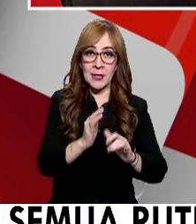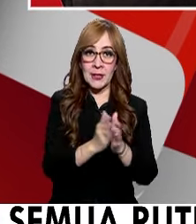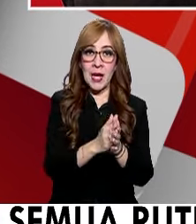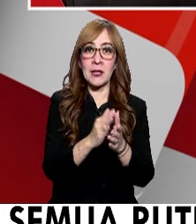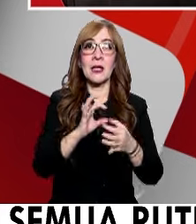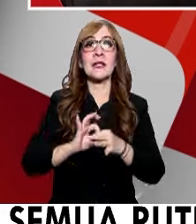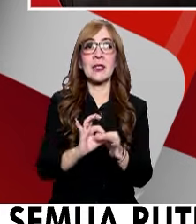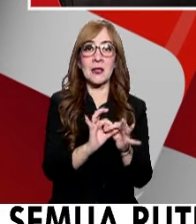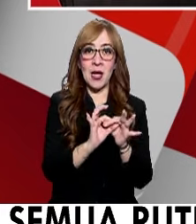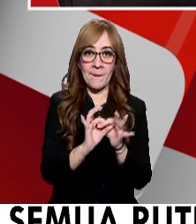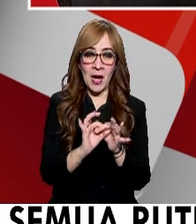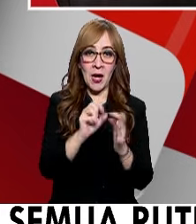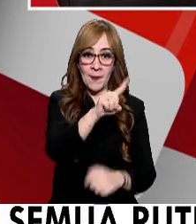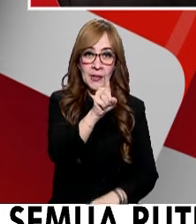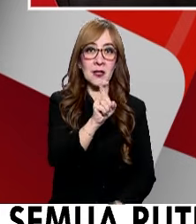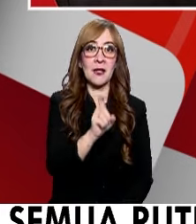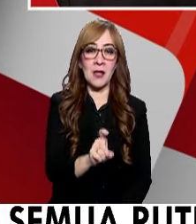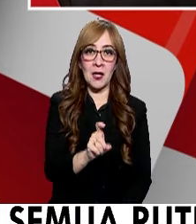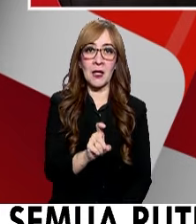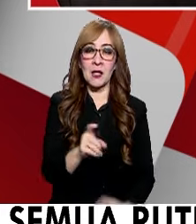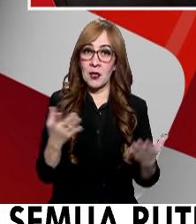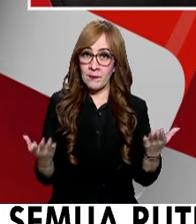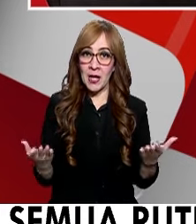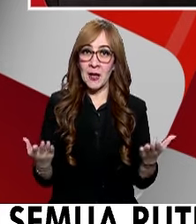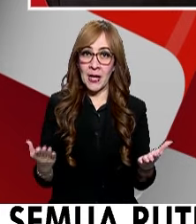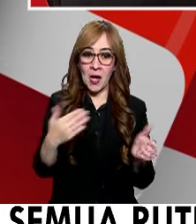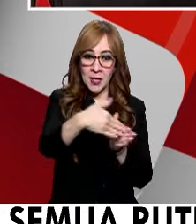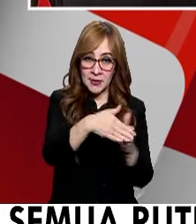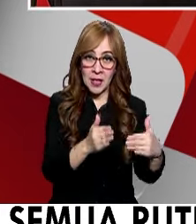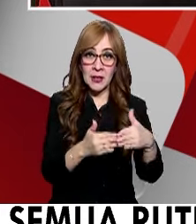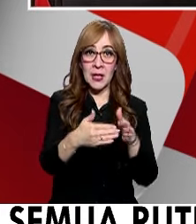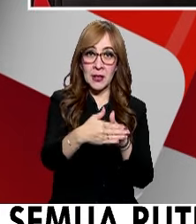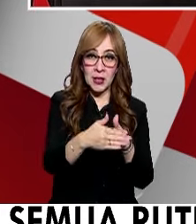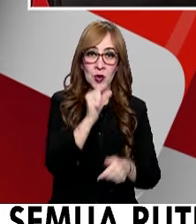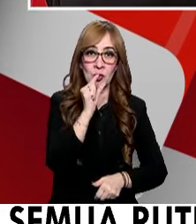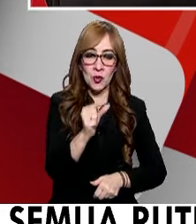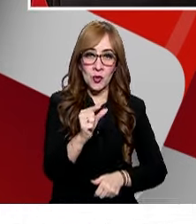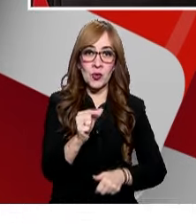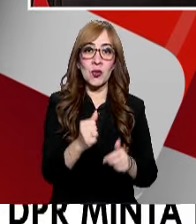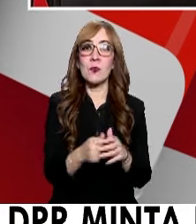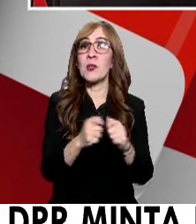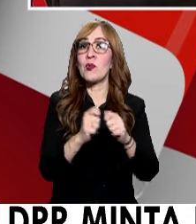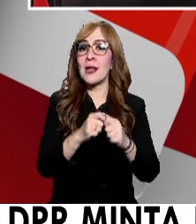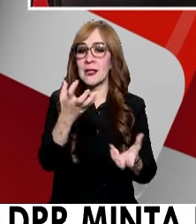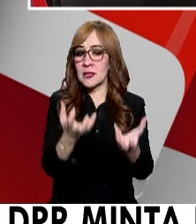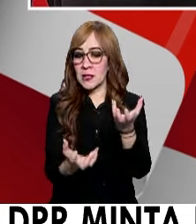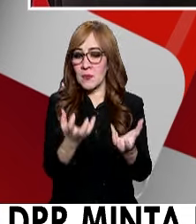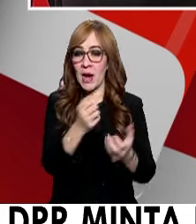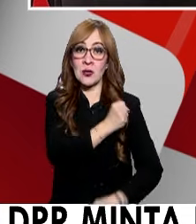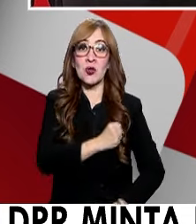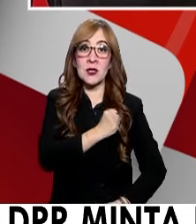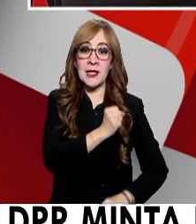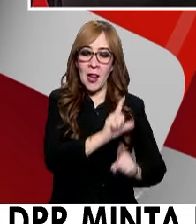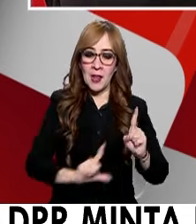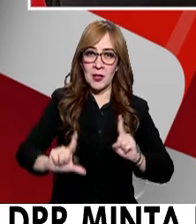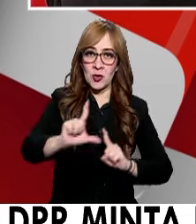gotongroyong pertanyaannya Bagaimana strategi paslon dalam menciptakan keseimbangan sosial lingkungan